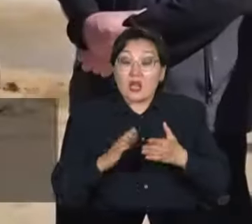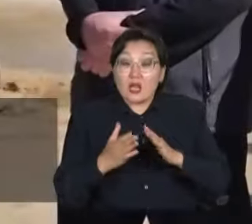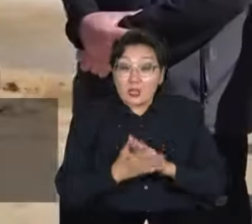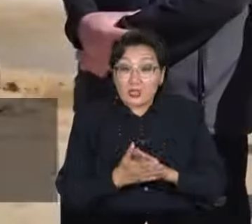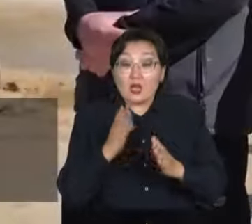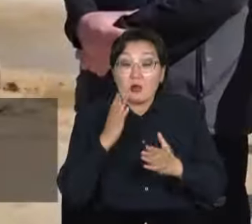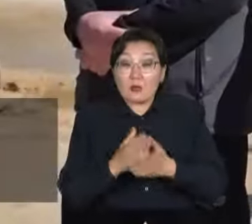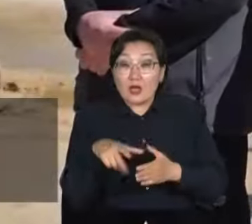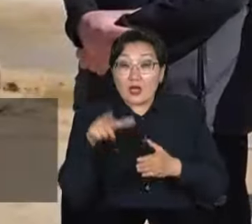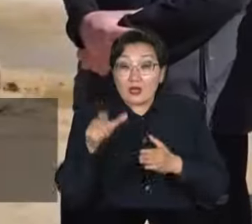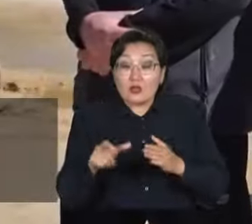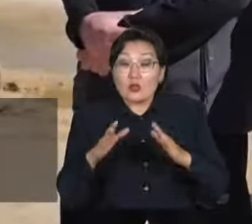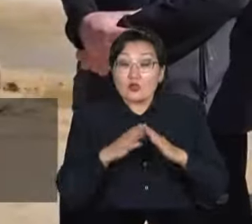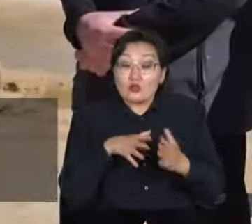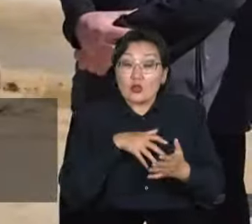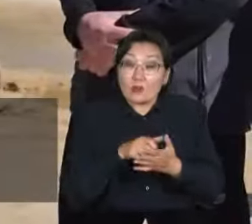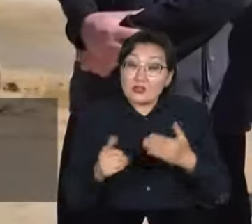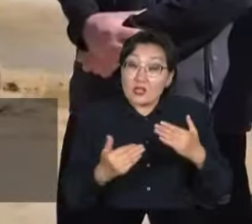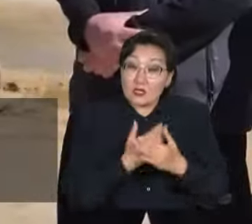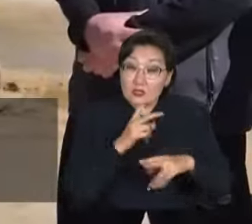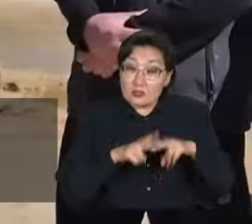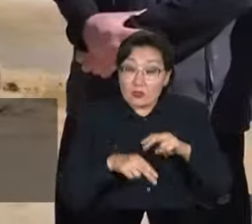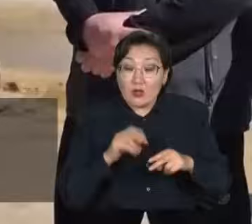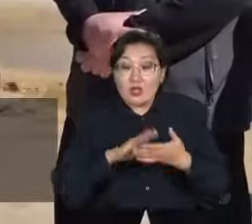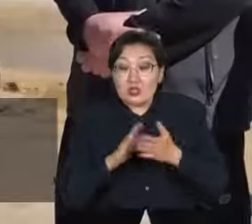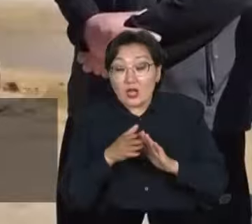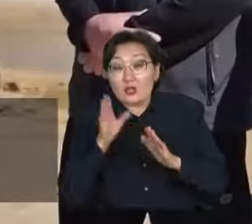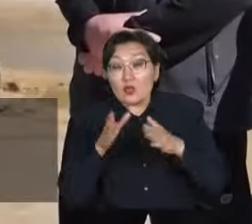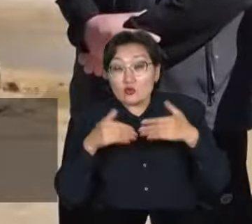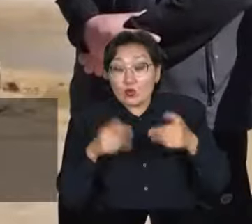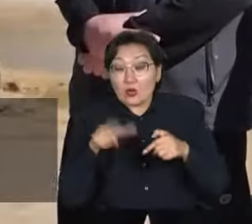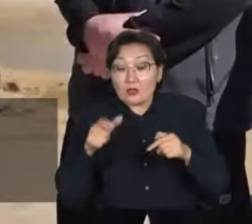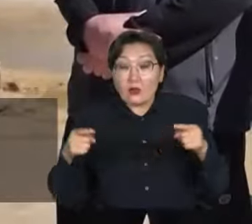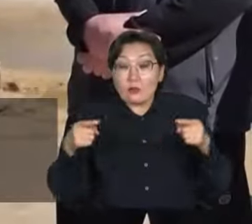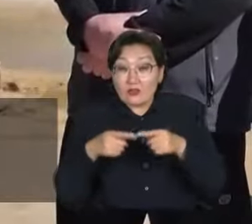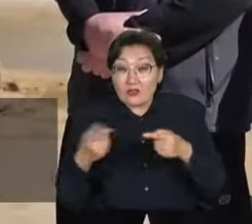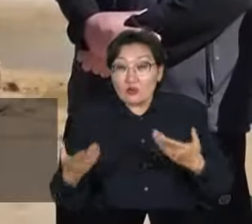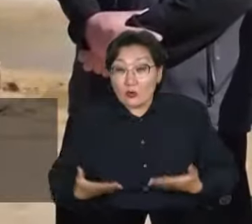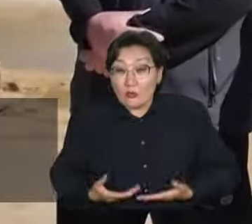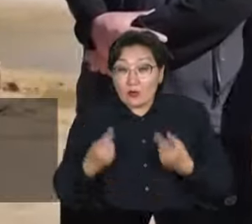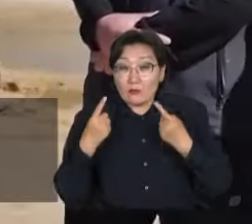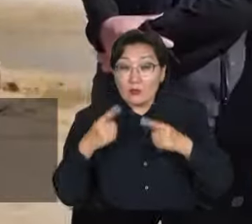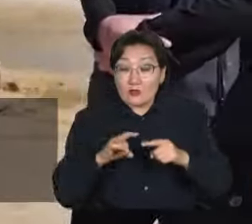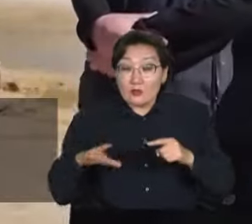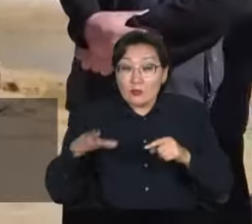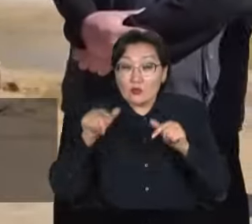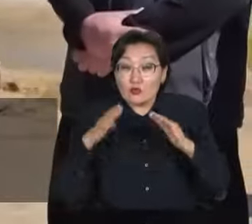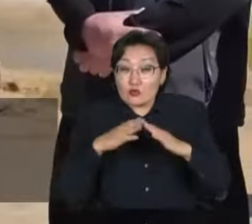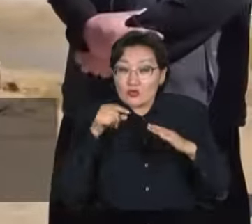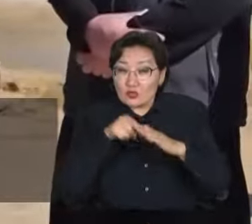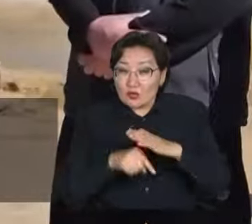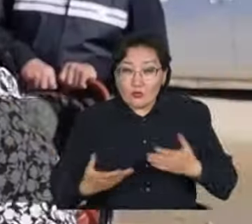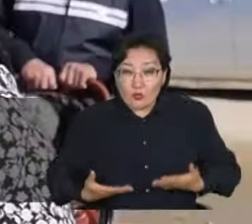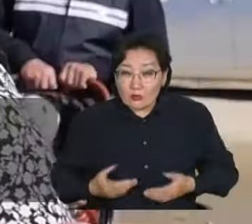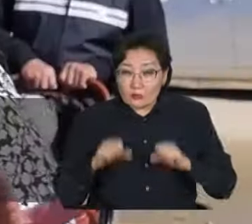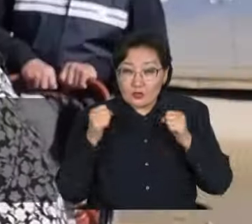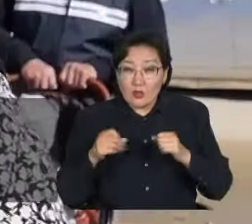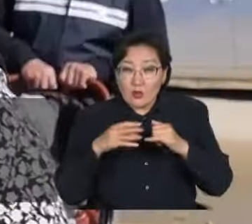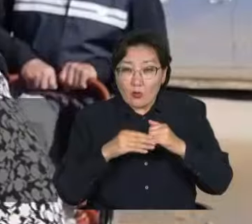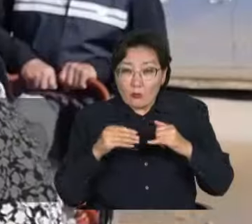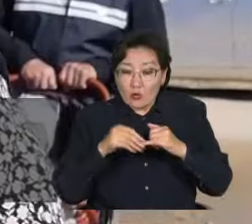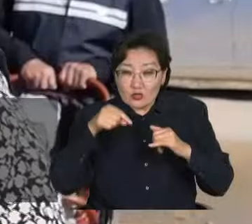атыр. Жағдайы жоқ адамдар квартираға кетіп атыр. Потому что үйде өмір сүру жағдайы жоқ. Полдың асты